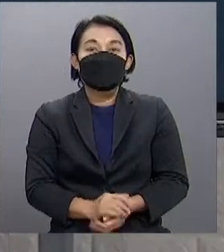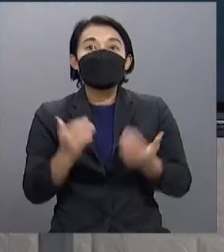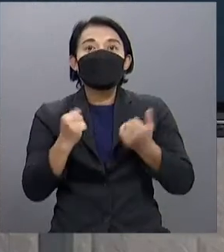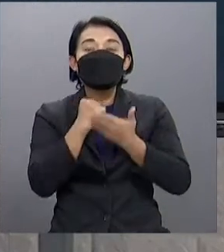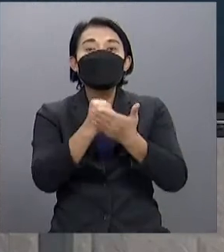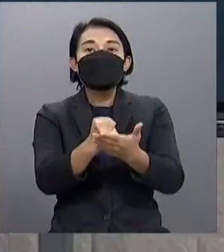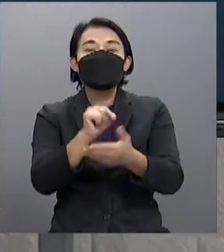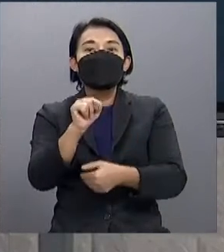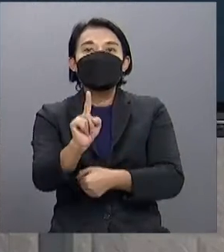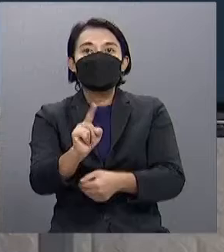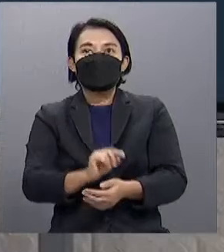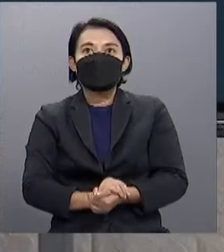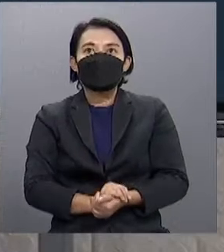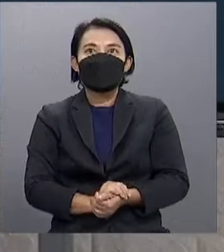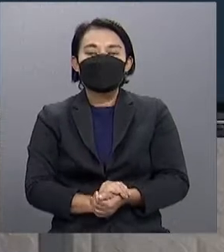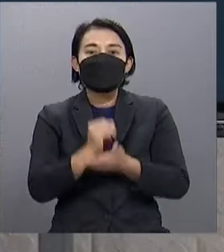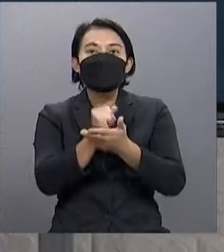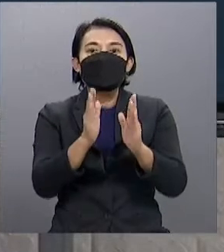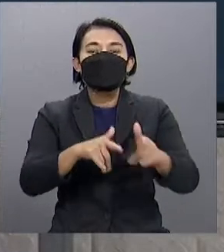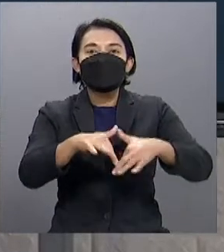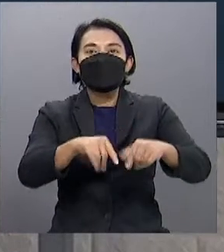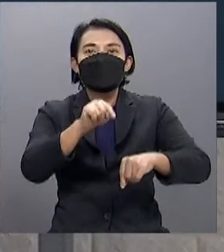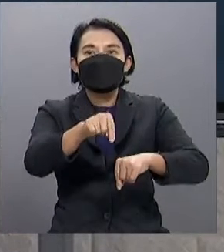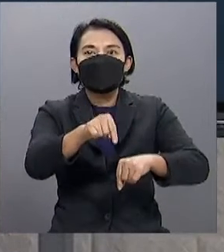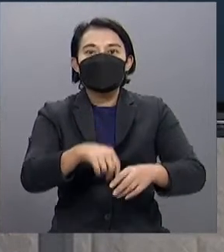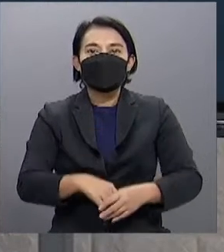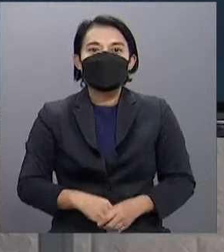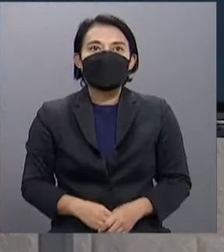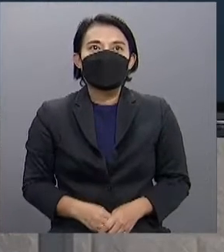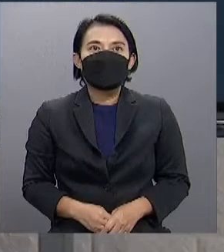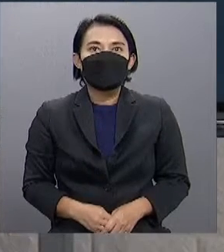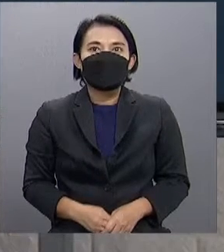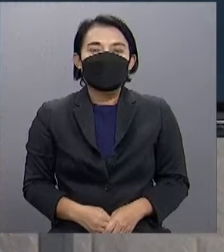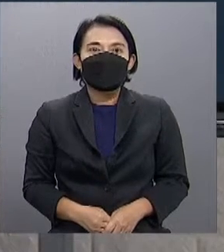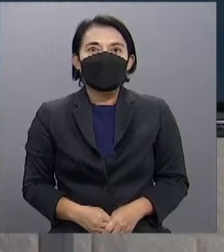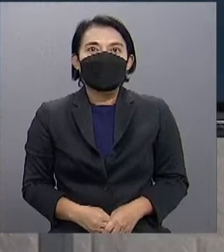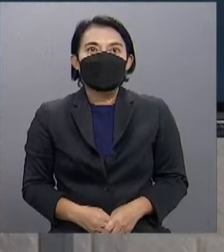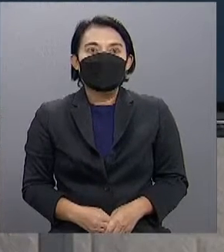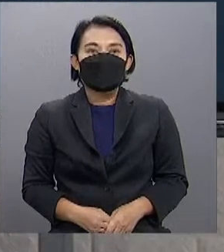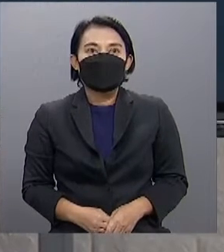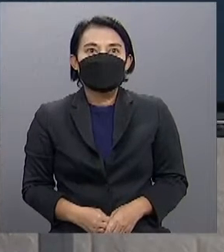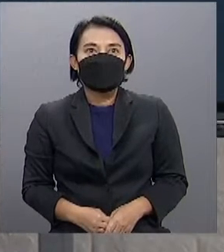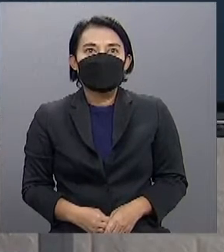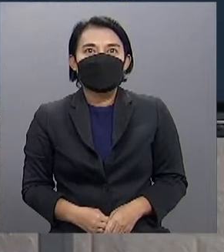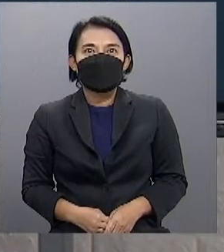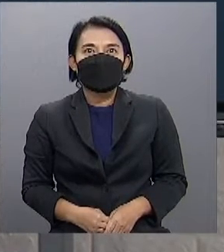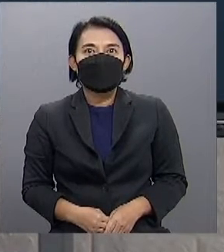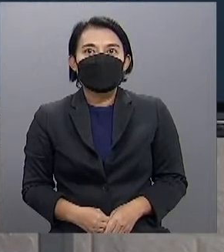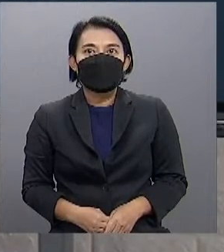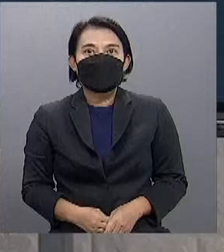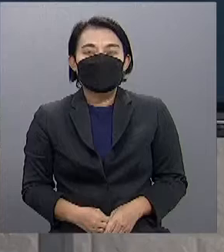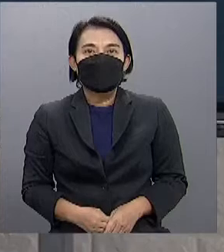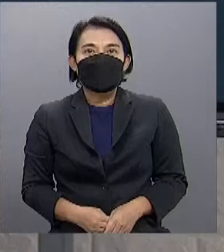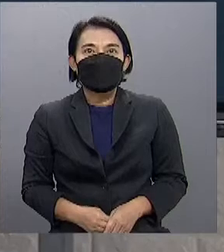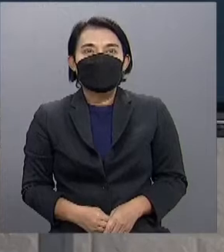กับคนในชุมชนนะครับคุณผู้ชมและที่นี้คุณผู้ชมครับเขาก็เลยมีที่